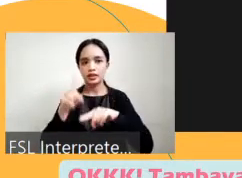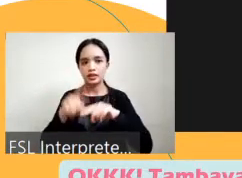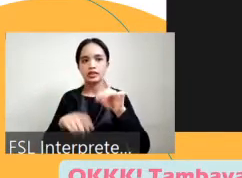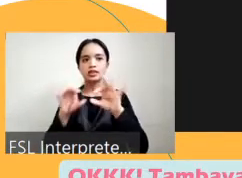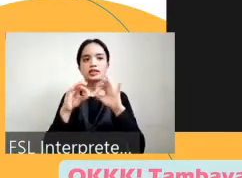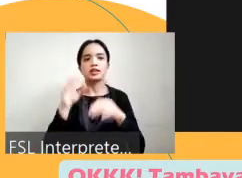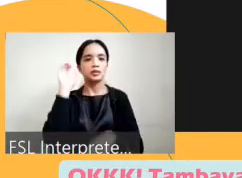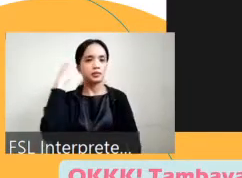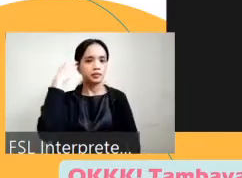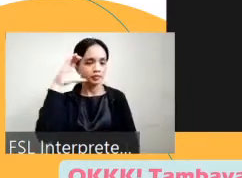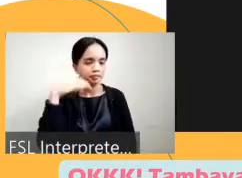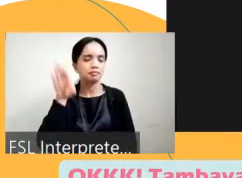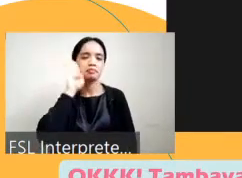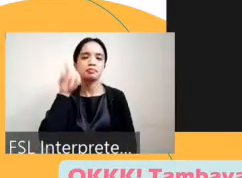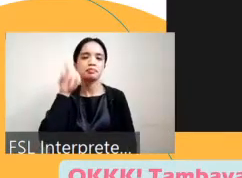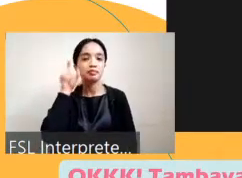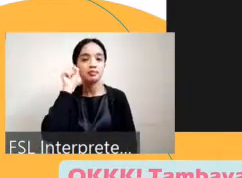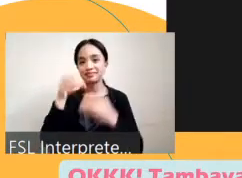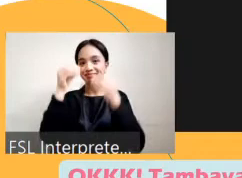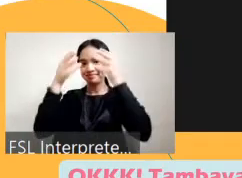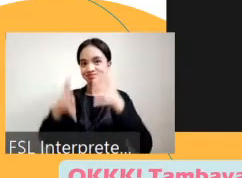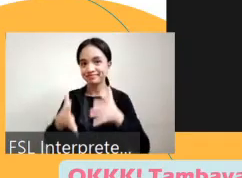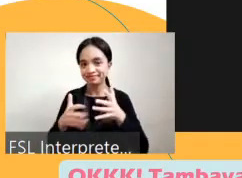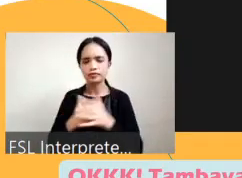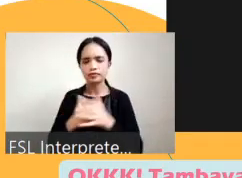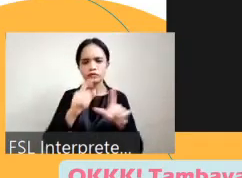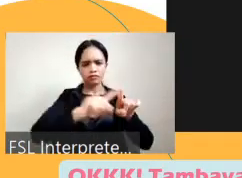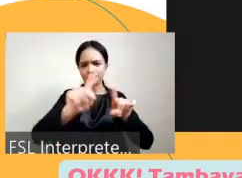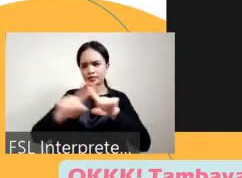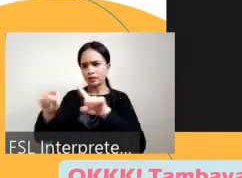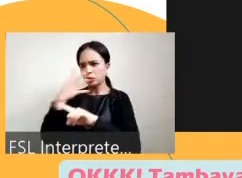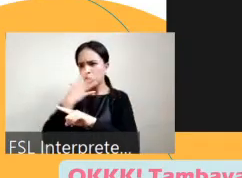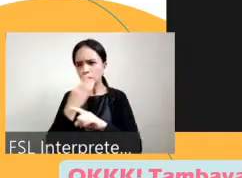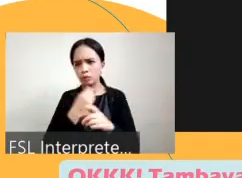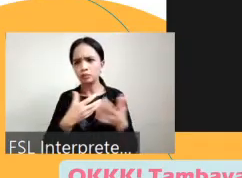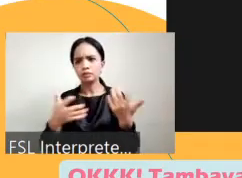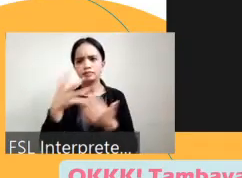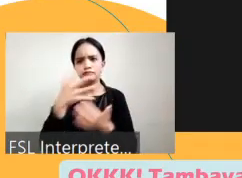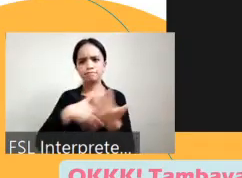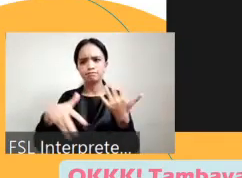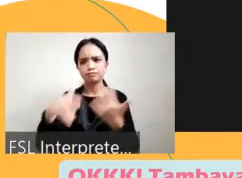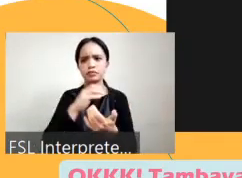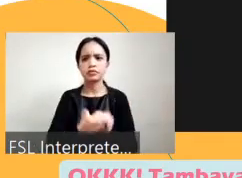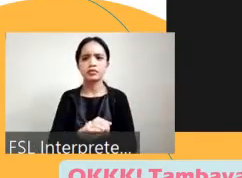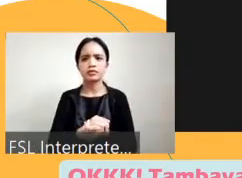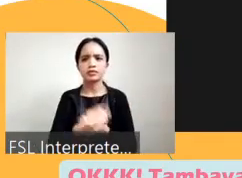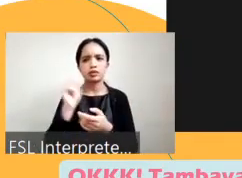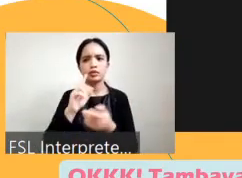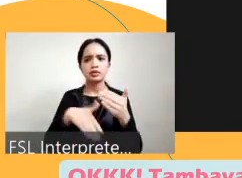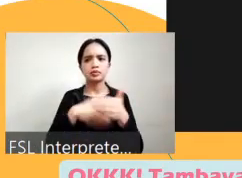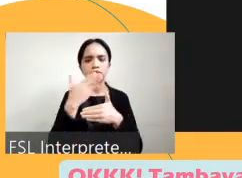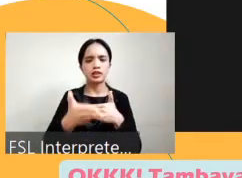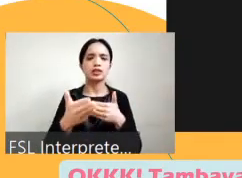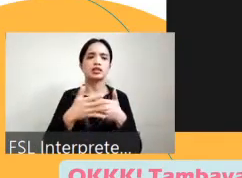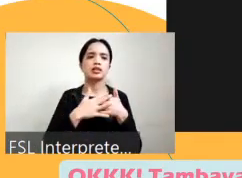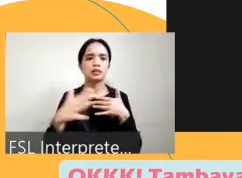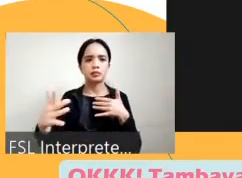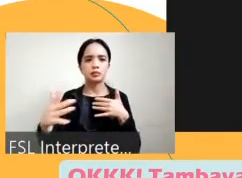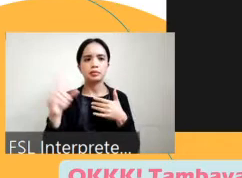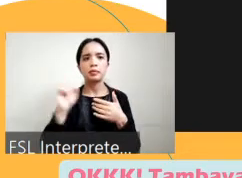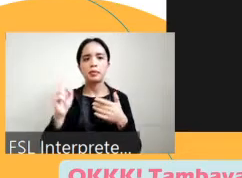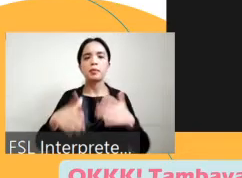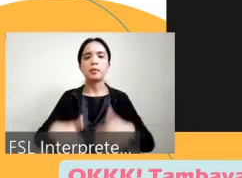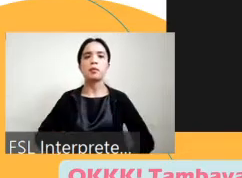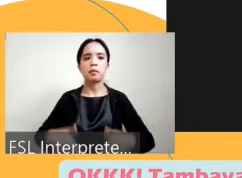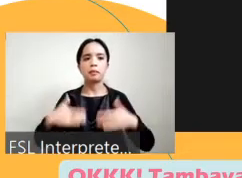pinsan, mga guro, at kung sino-sino pang makakasalamuhan natin sa mga susunod na araw ng ating buhay.